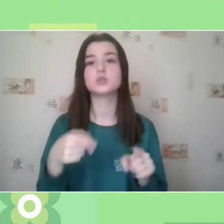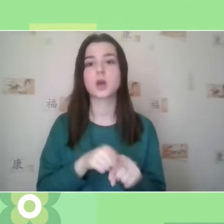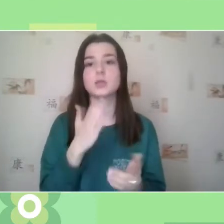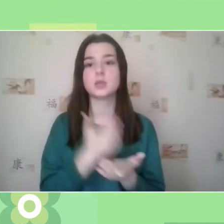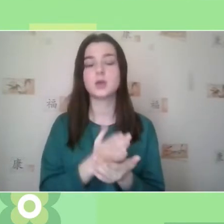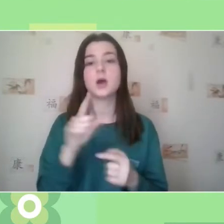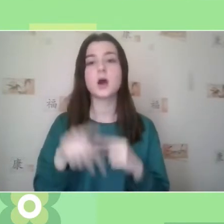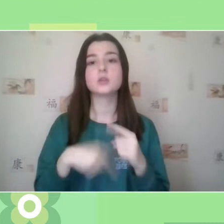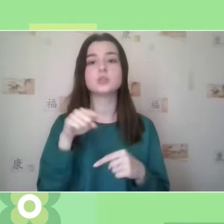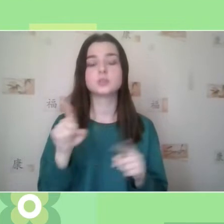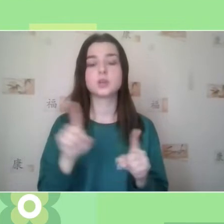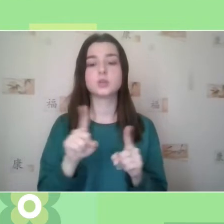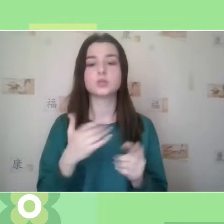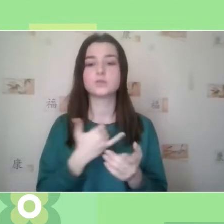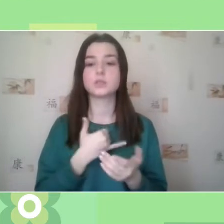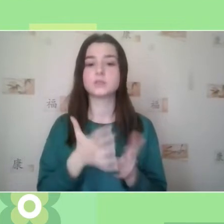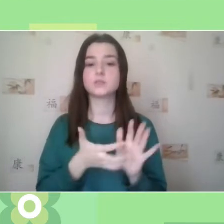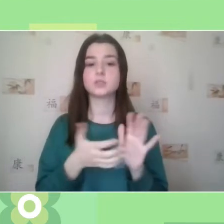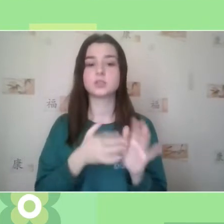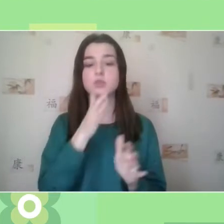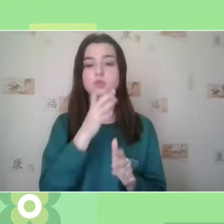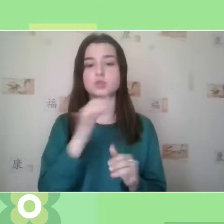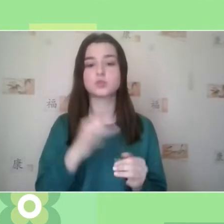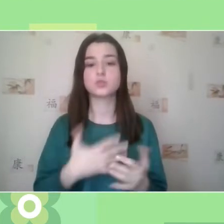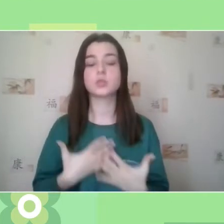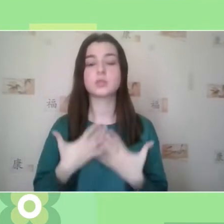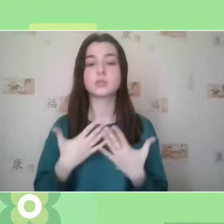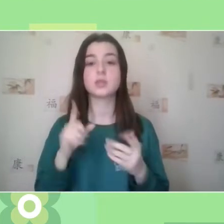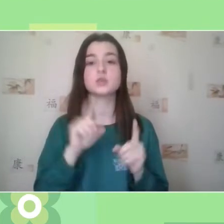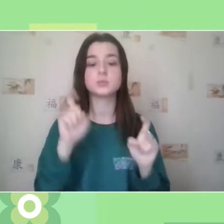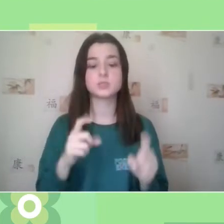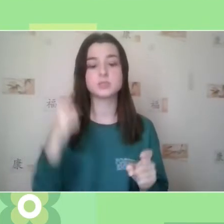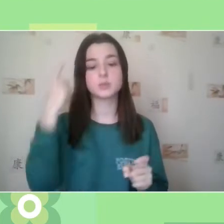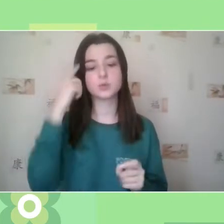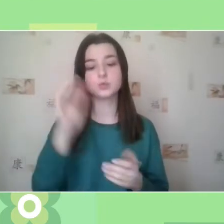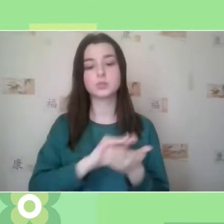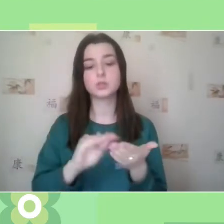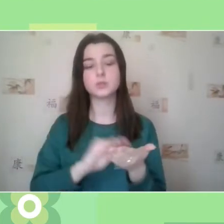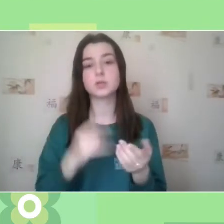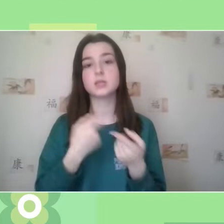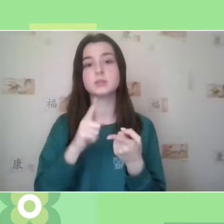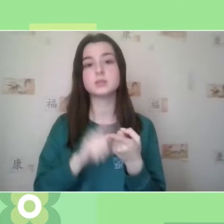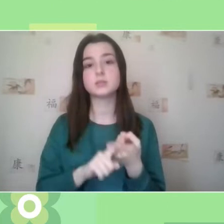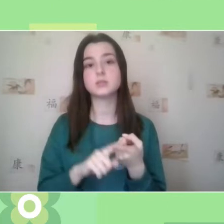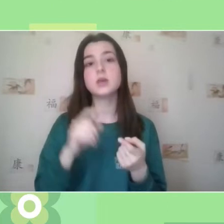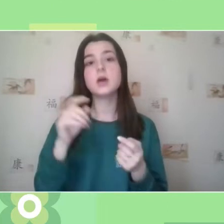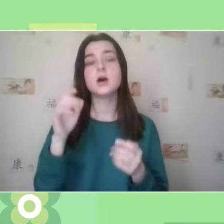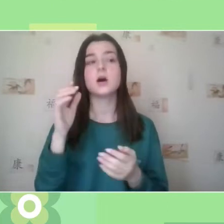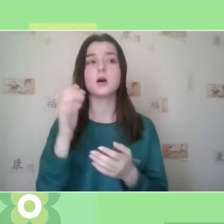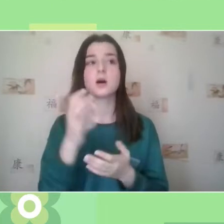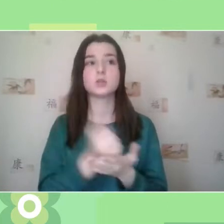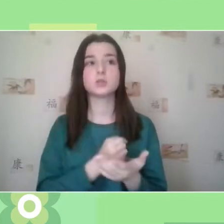в круговерті життя у нас не вистачає часу і натхнення сісти, подумати і описати ті ресурси, які у нас є. А